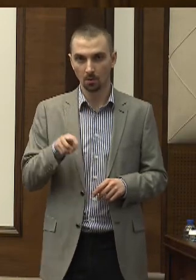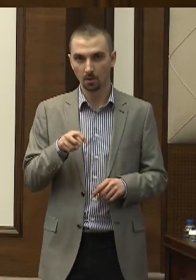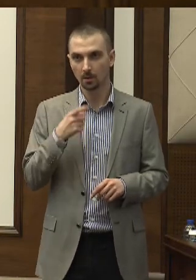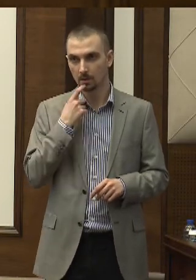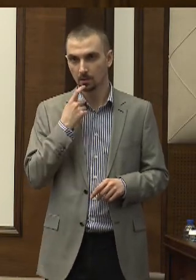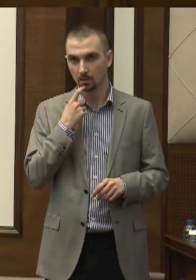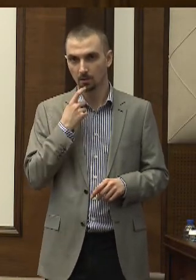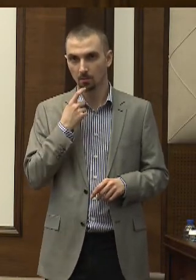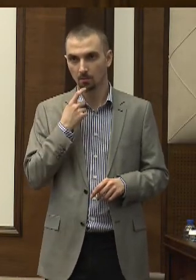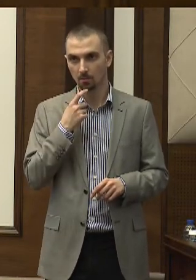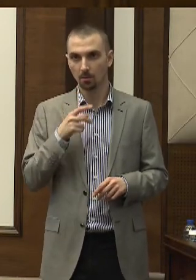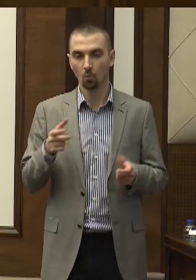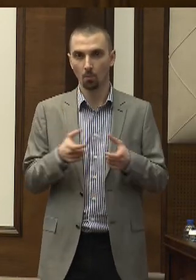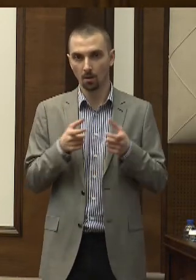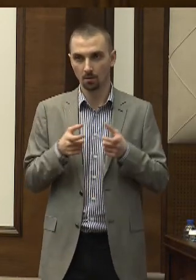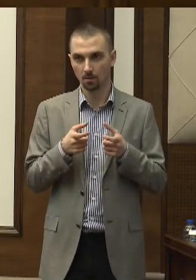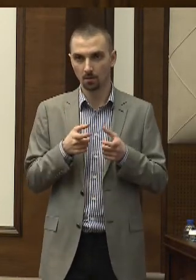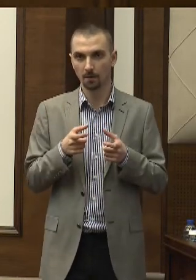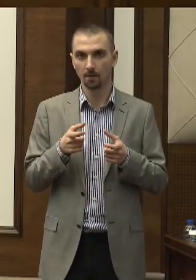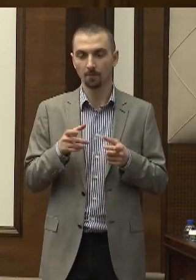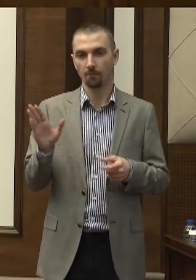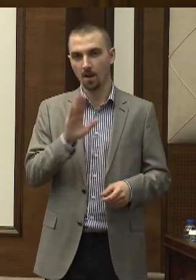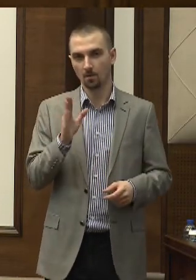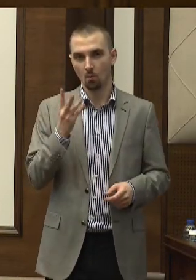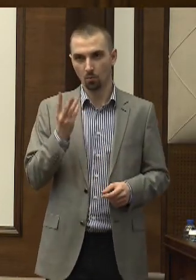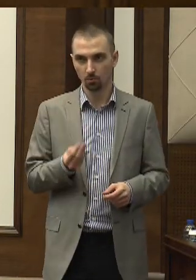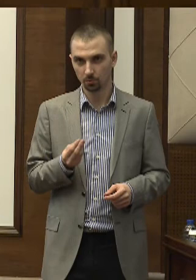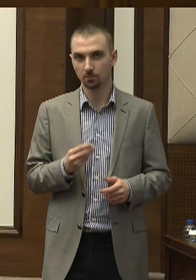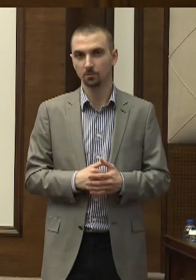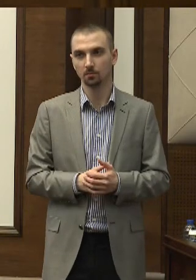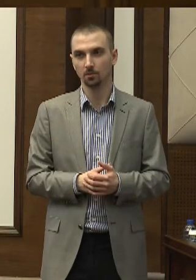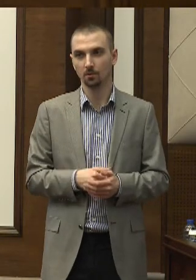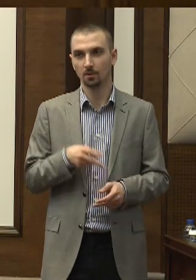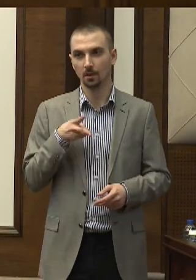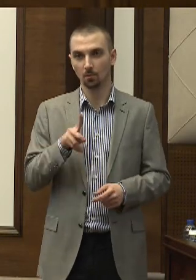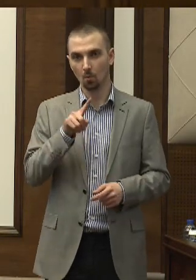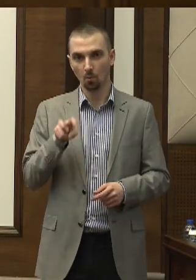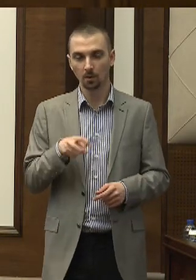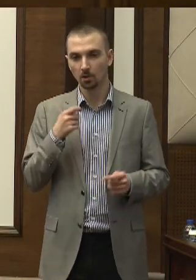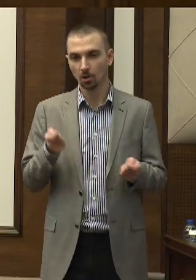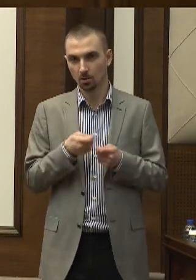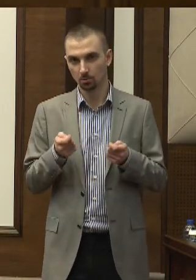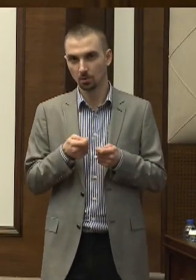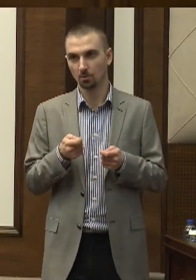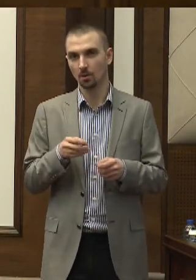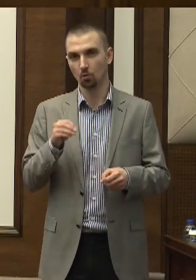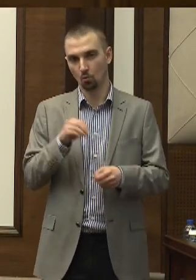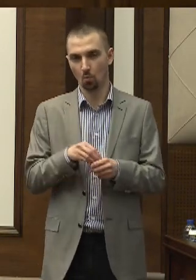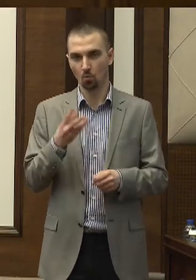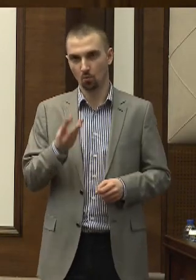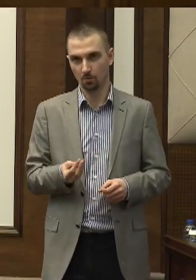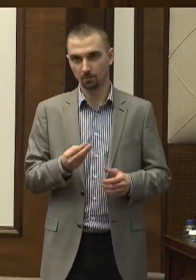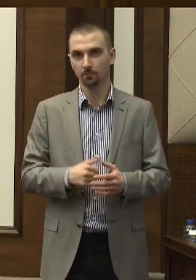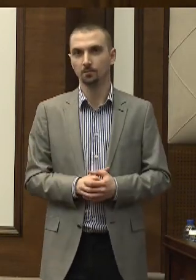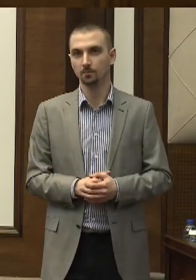2018 yılının meclis toplantılarına veda etmiş olacağız ve 2018 çalışmalarımızı bu şekilde bitirmiş